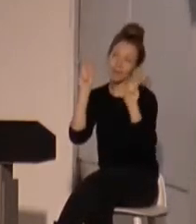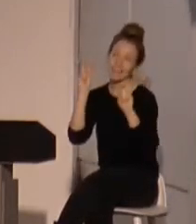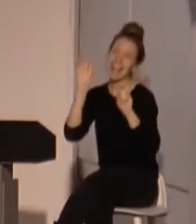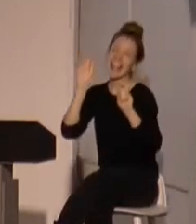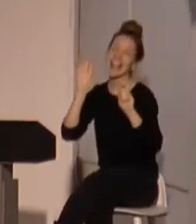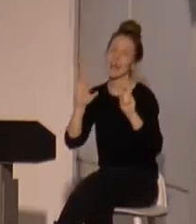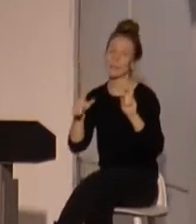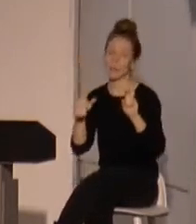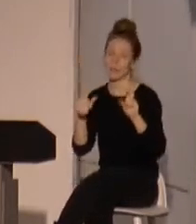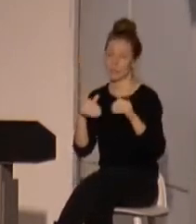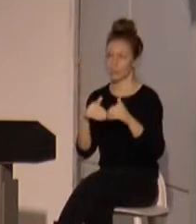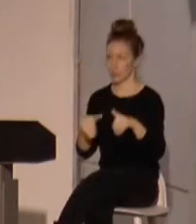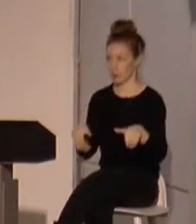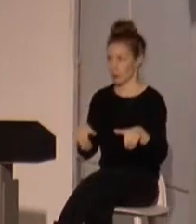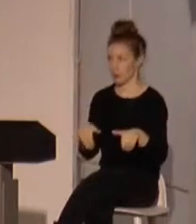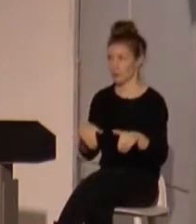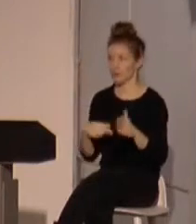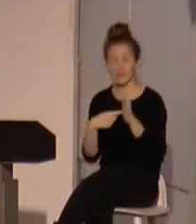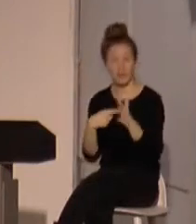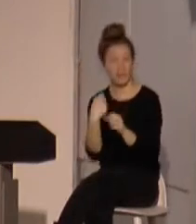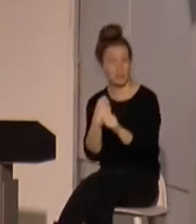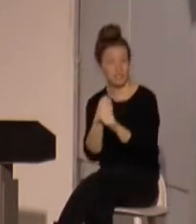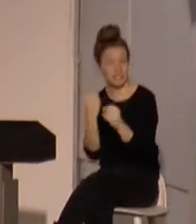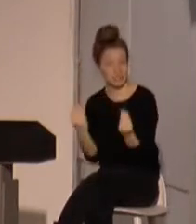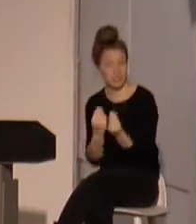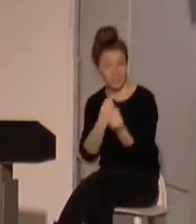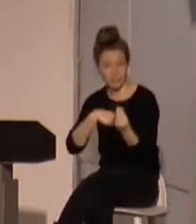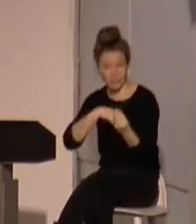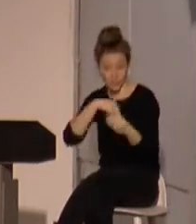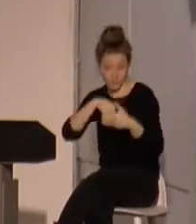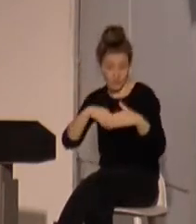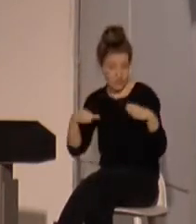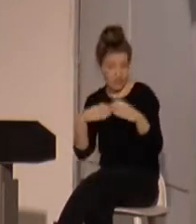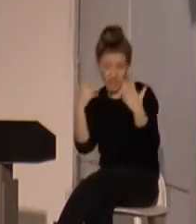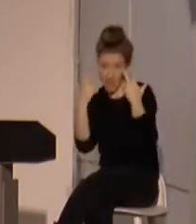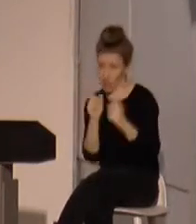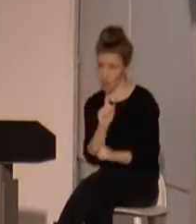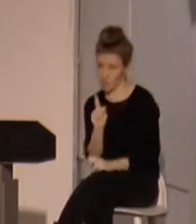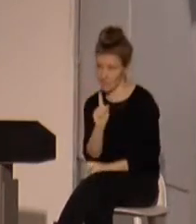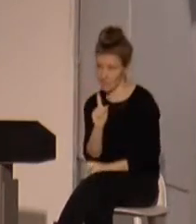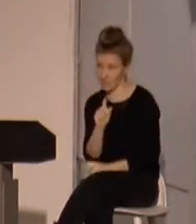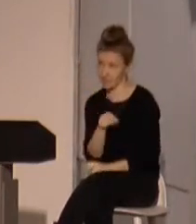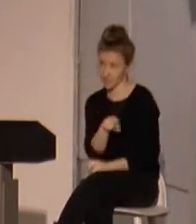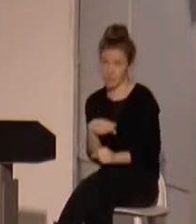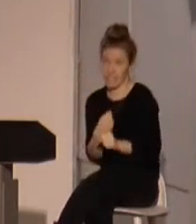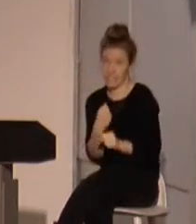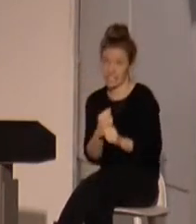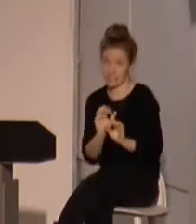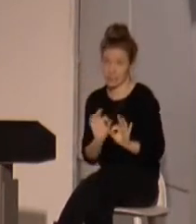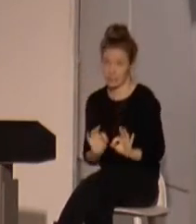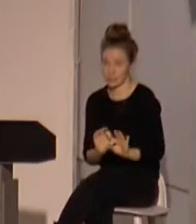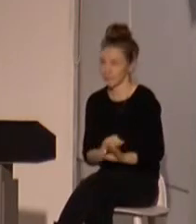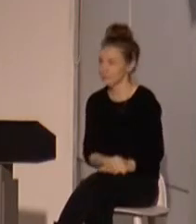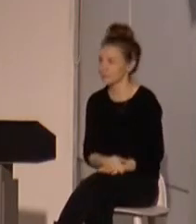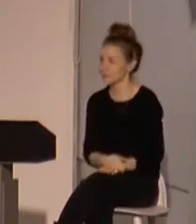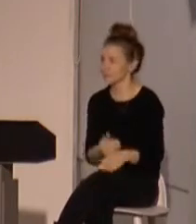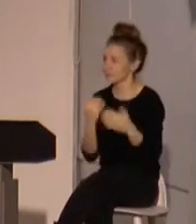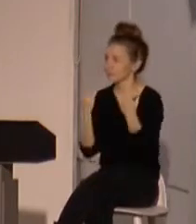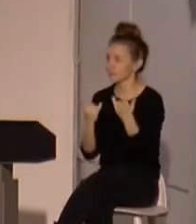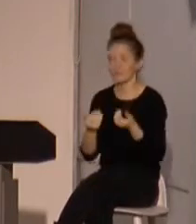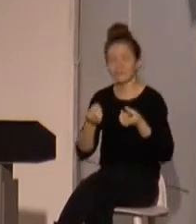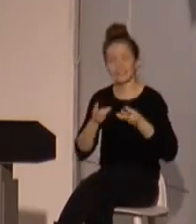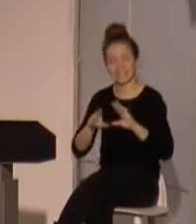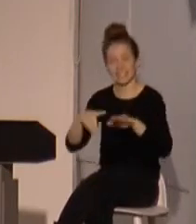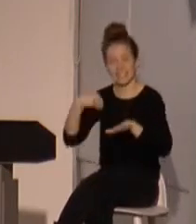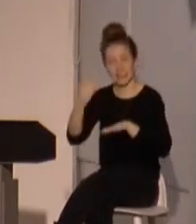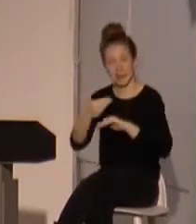המוגבלות. ומראים אותם עושים דברים שאנחנו כחברה לא מצפים שהם יעשו. נעבור לטקטיקה הבאה,